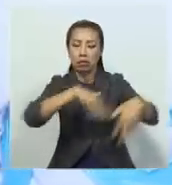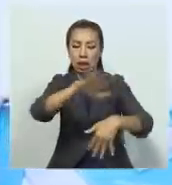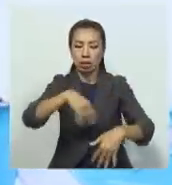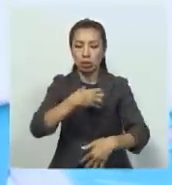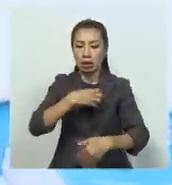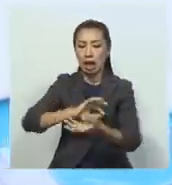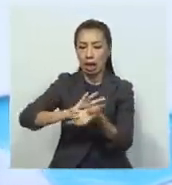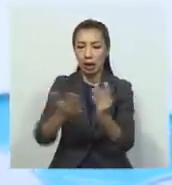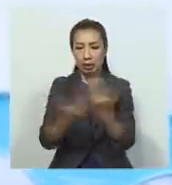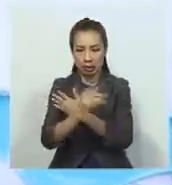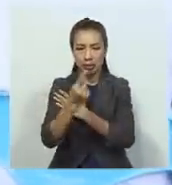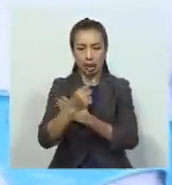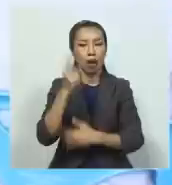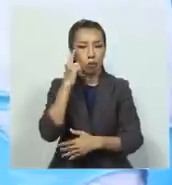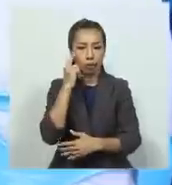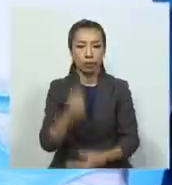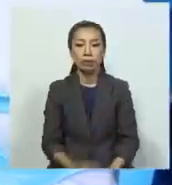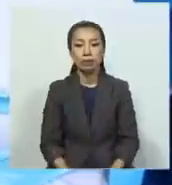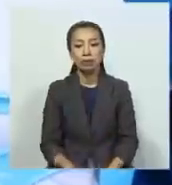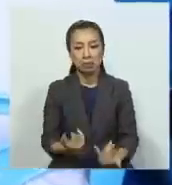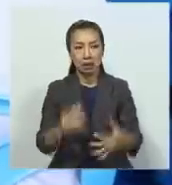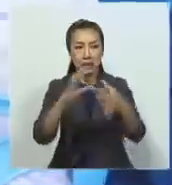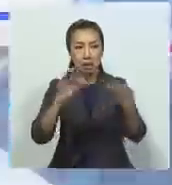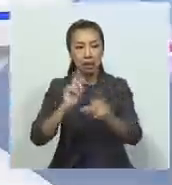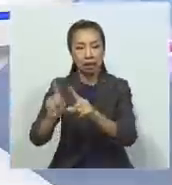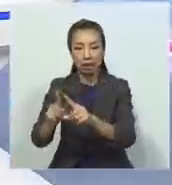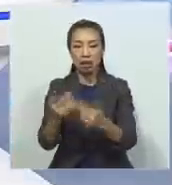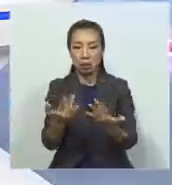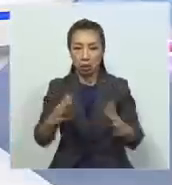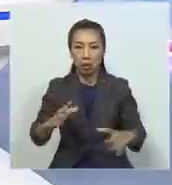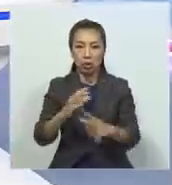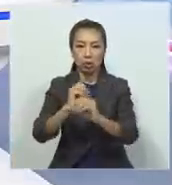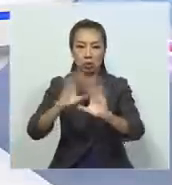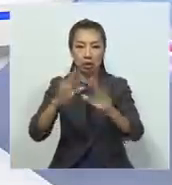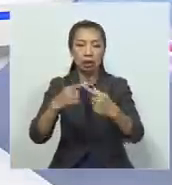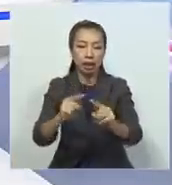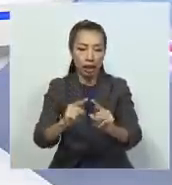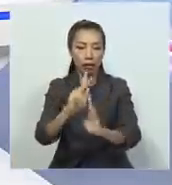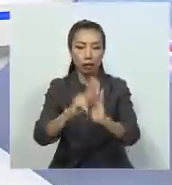ครับอ่ะก็มีอีกหลายคดีนะคะที่ยังคงรอความชัดเจนต้องว่ากันไปตามขั้นตอนนะคะครับ